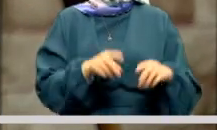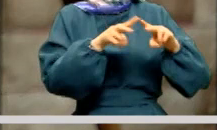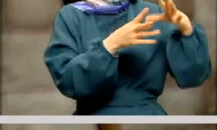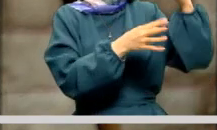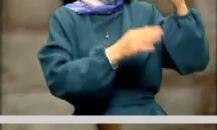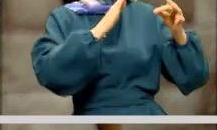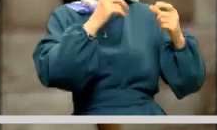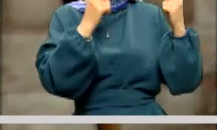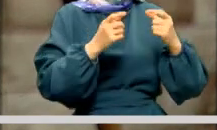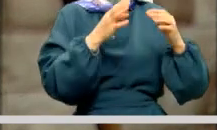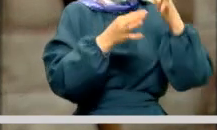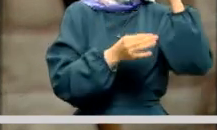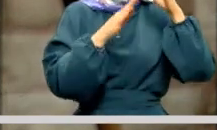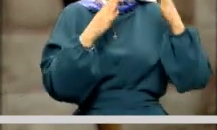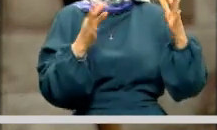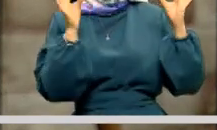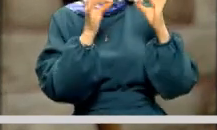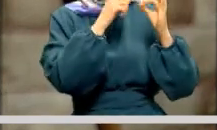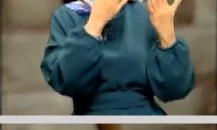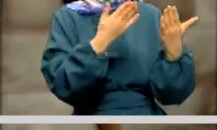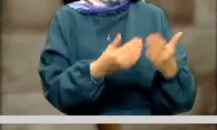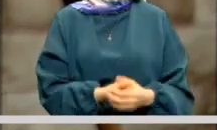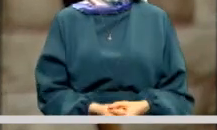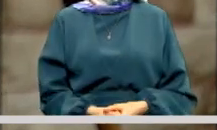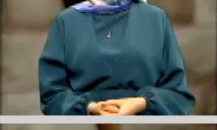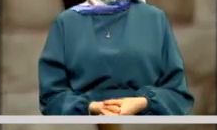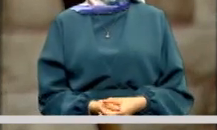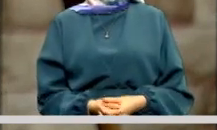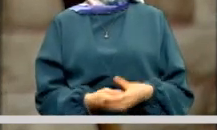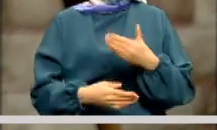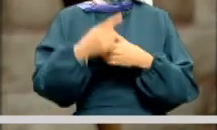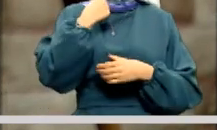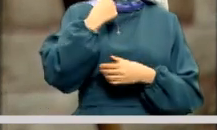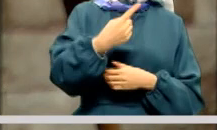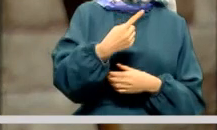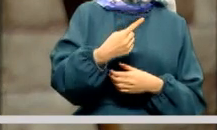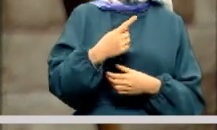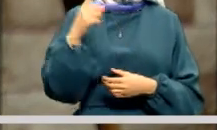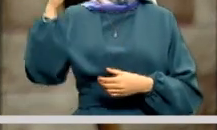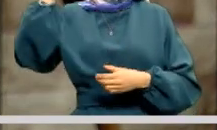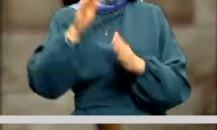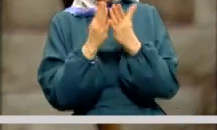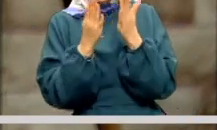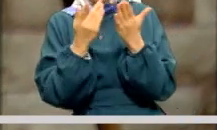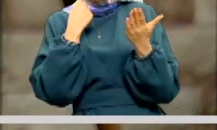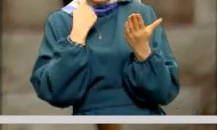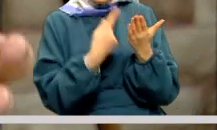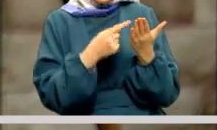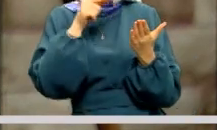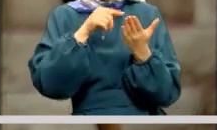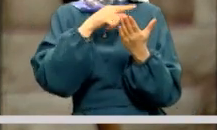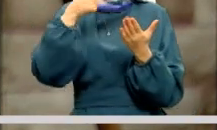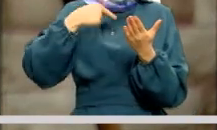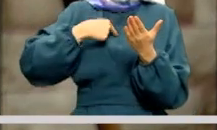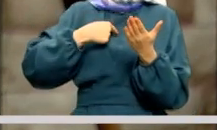yerde insanlara nasıl hükmedeceksin Öncelikle diyor ki ya Resulullah önce Allah'ın kitabına bakarım yani oradaki bana yol